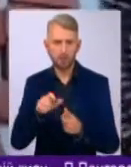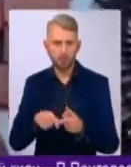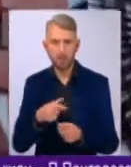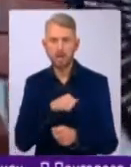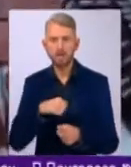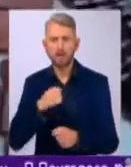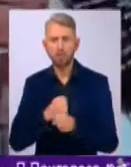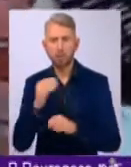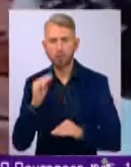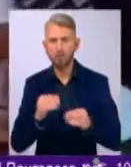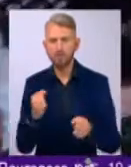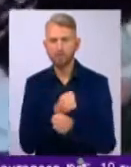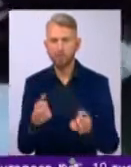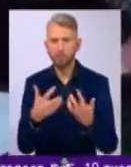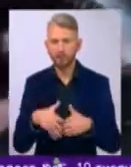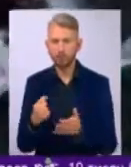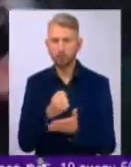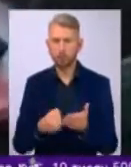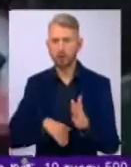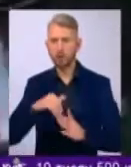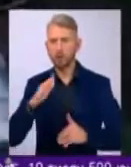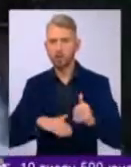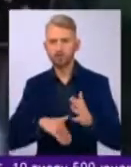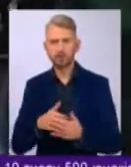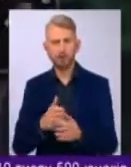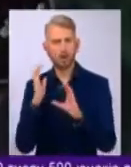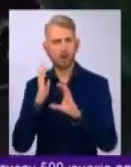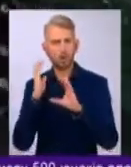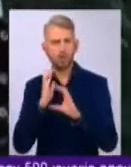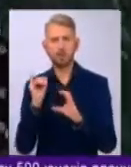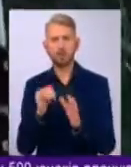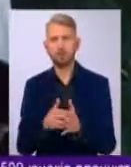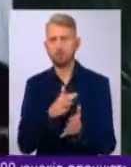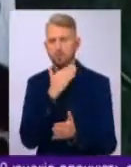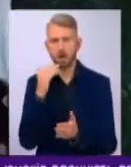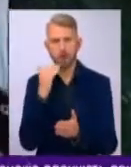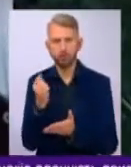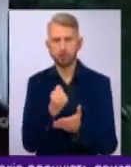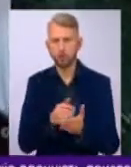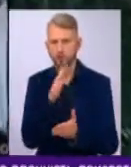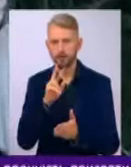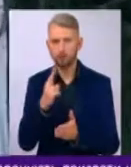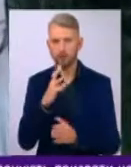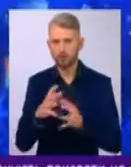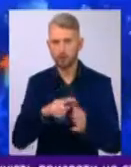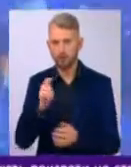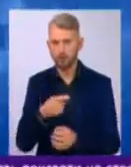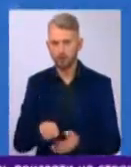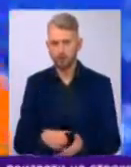саморобні вибухові пристрої та зброю, ручні портативні гранатомети та велику кількість зброї часів Другої світової війни.